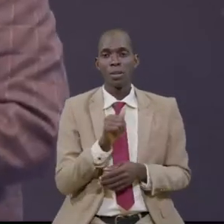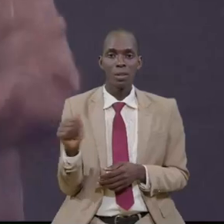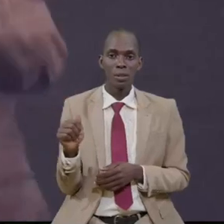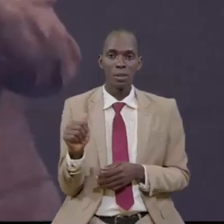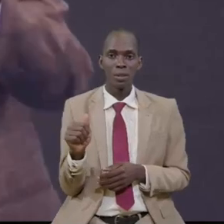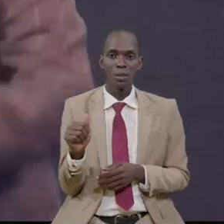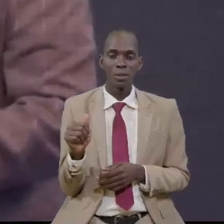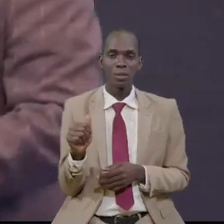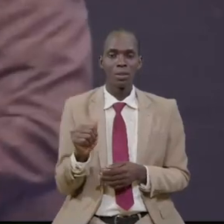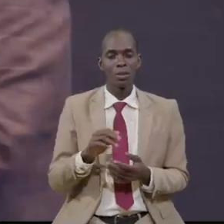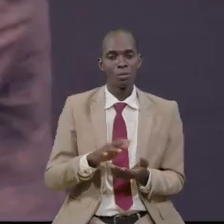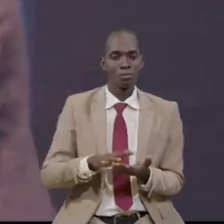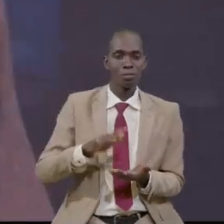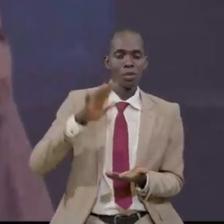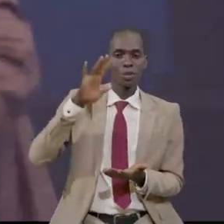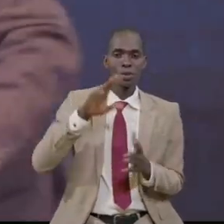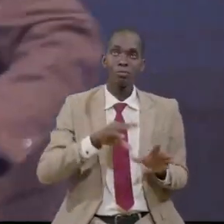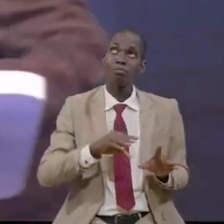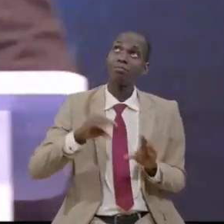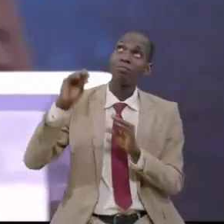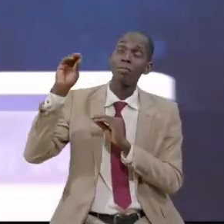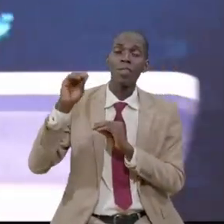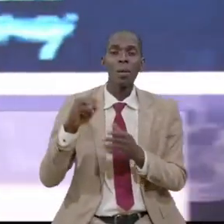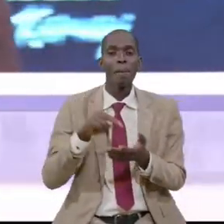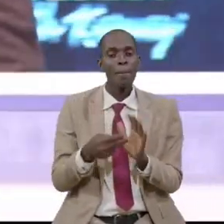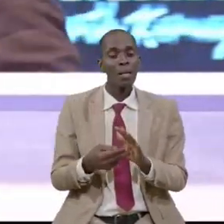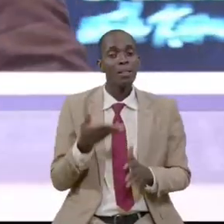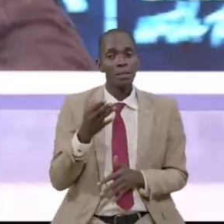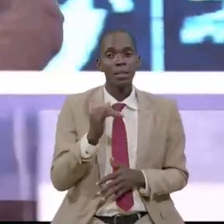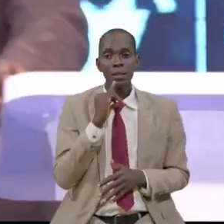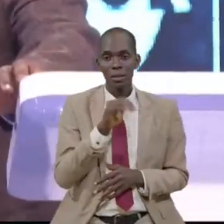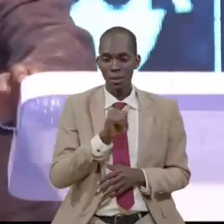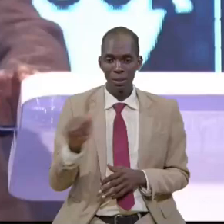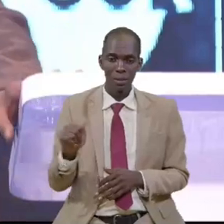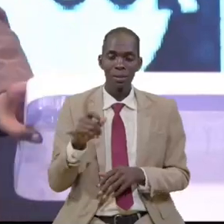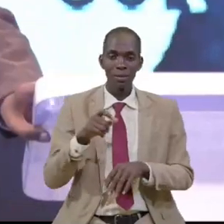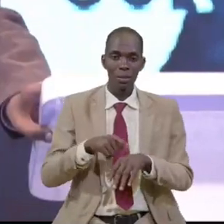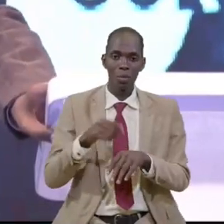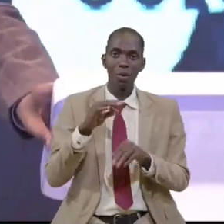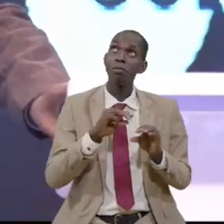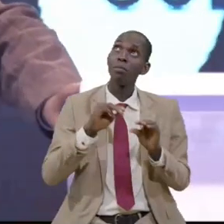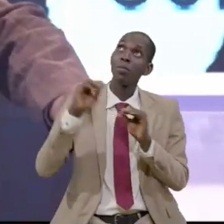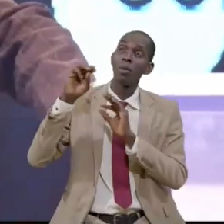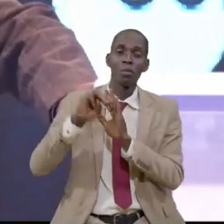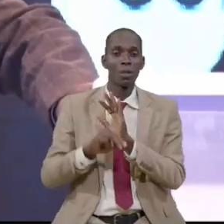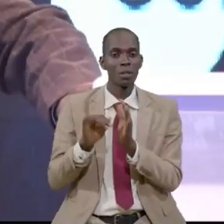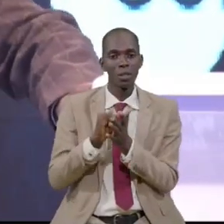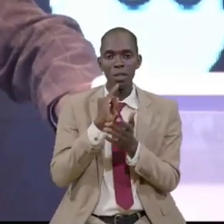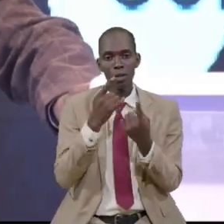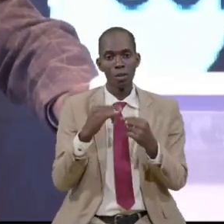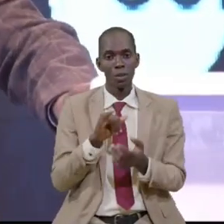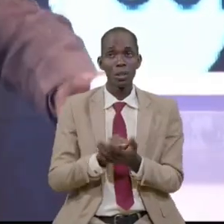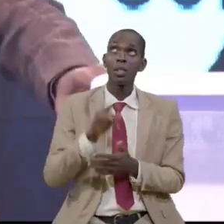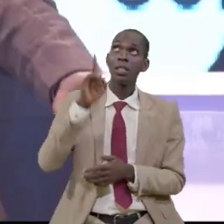gracieuse avant le transport glorieux. Cela veut dire que il y a un transport ou un